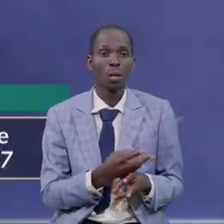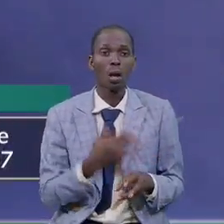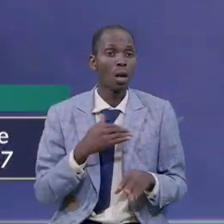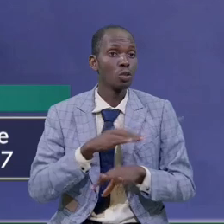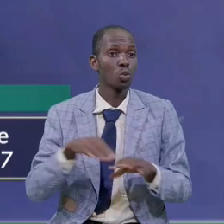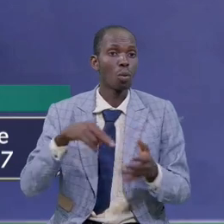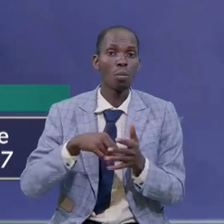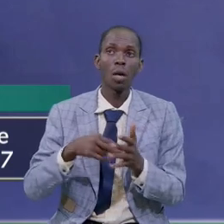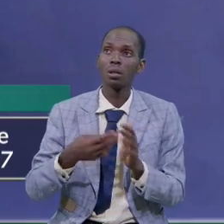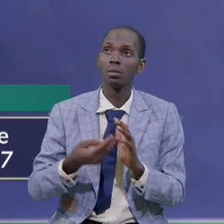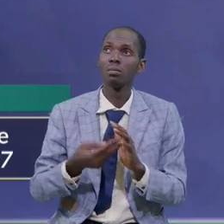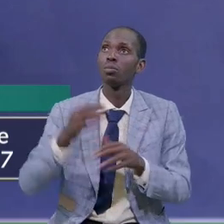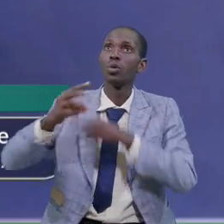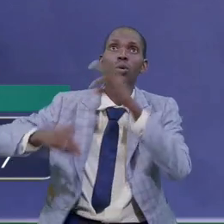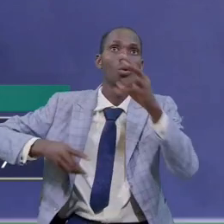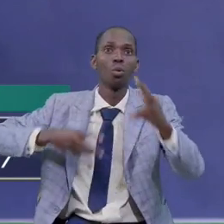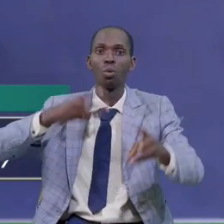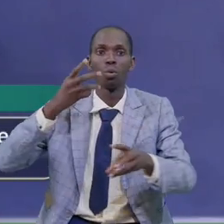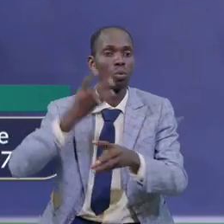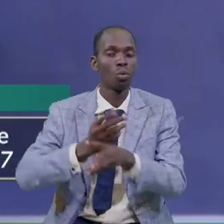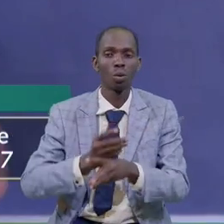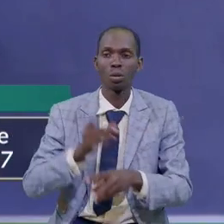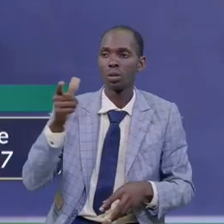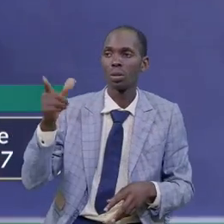Je ne parle pas de la géographie.